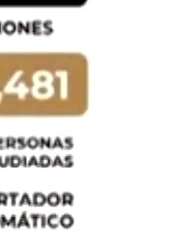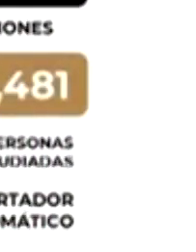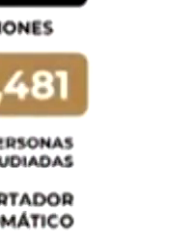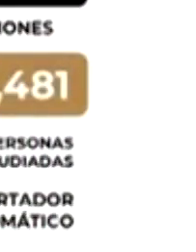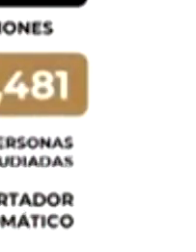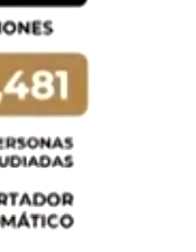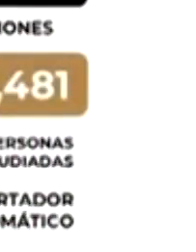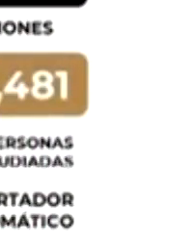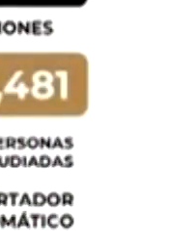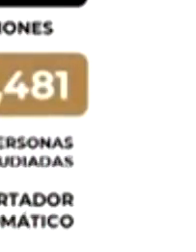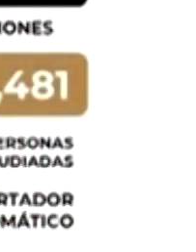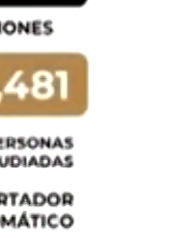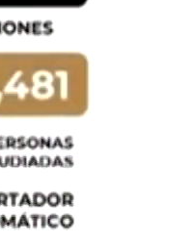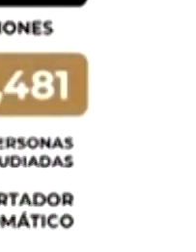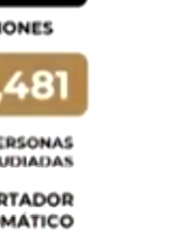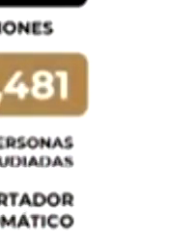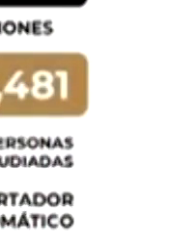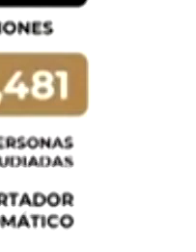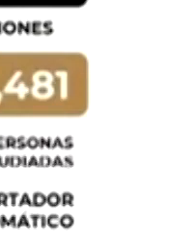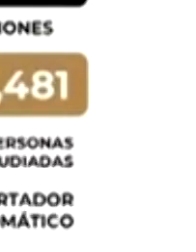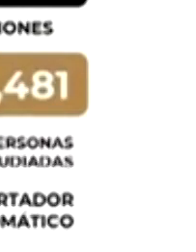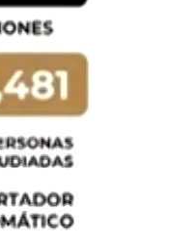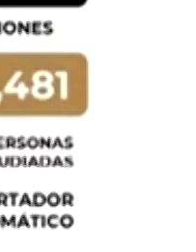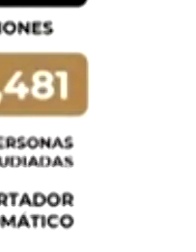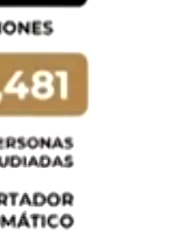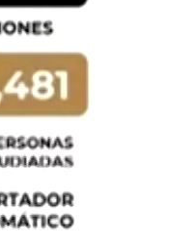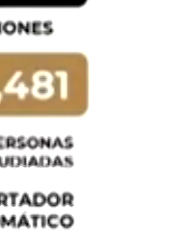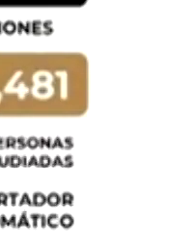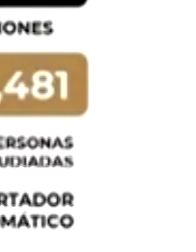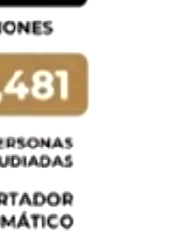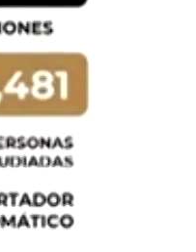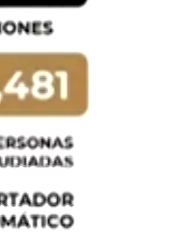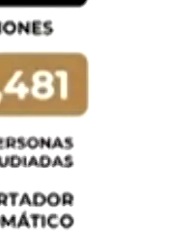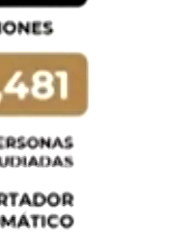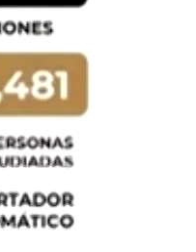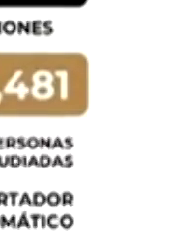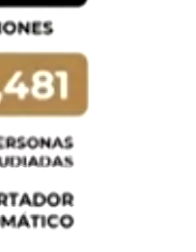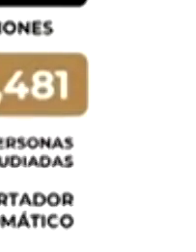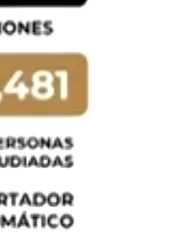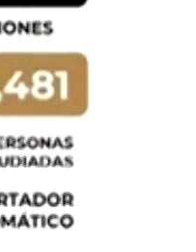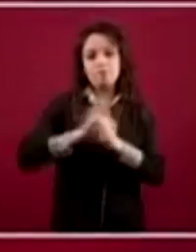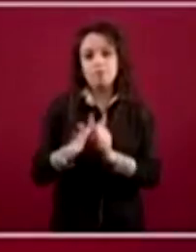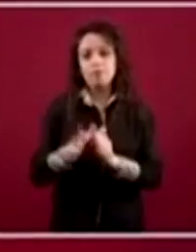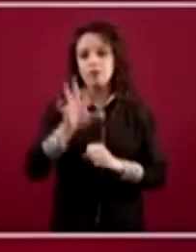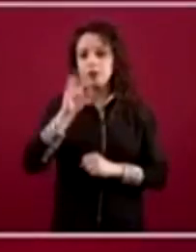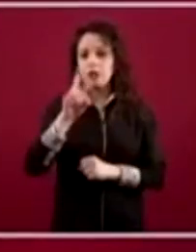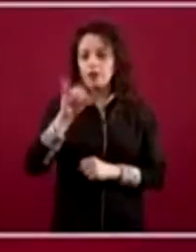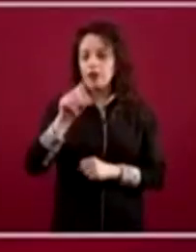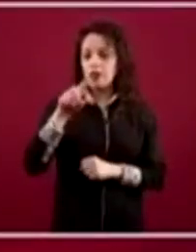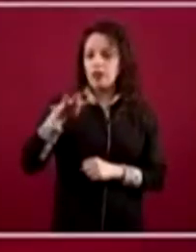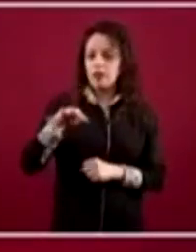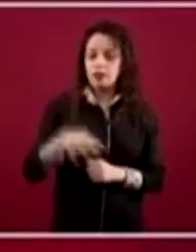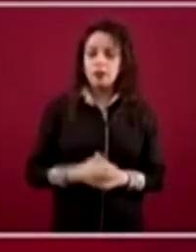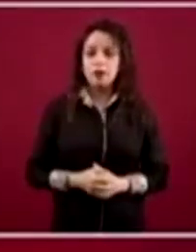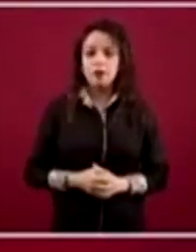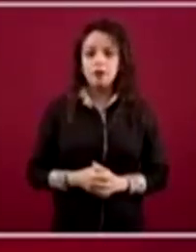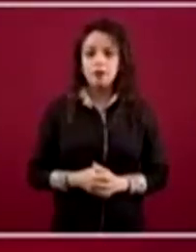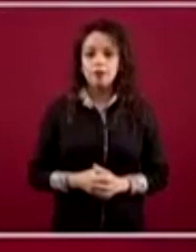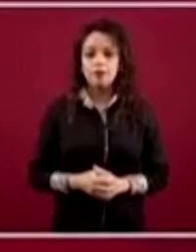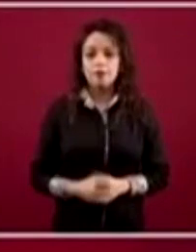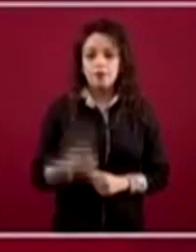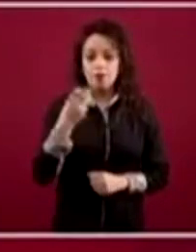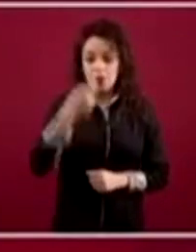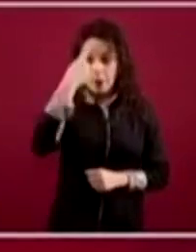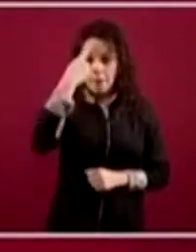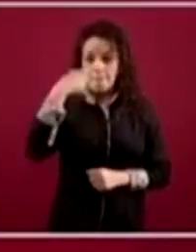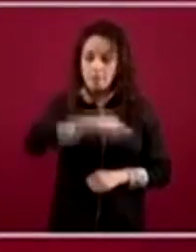သတိပေးခဲ့ပါတယ်။အစိုးရကထုတ်ပြန်ခဲ့တဲ့ကိုရိုနာဗိုင်းရပ်စ်တိုက်ဖျက်ရေးညွှန်ကြားချက်အသစ်တွေမှာလူ90အထိစုဝေးနိုင်တဲ့အရေးအတွက်ကို